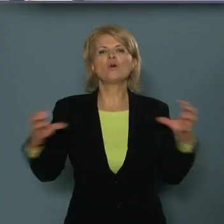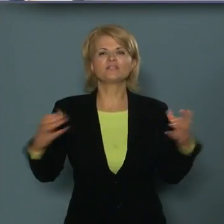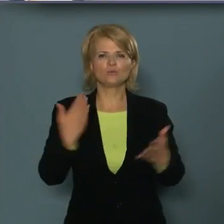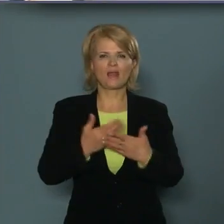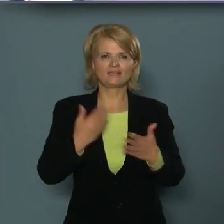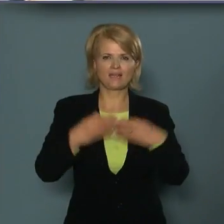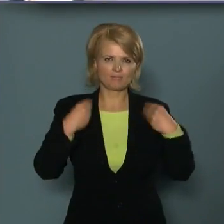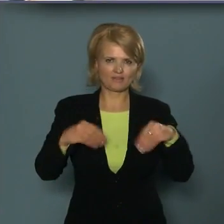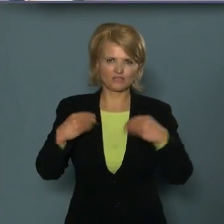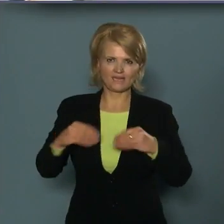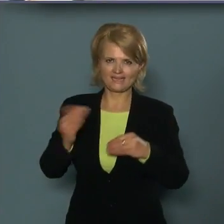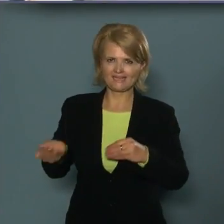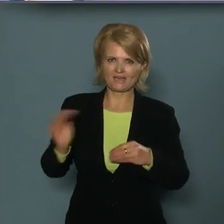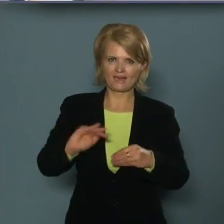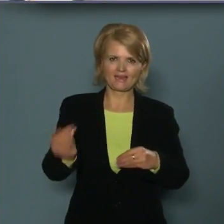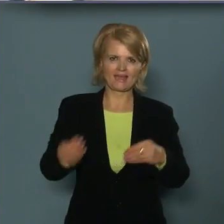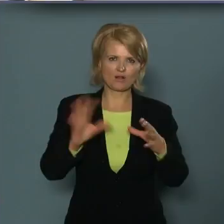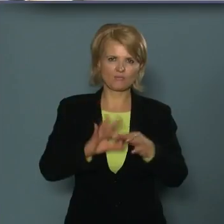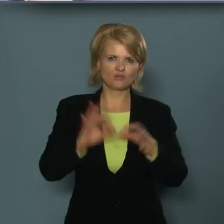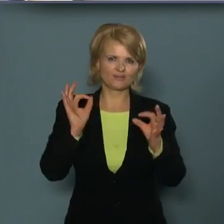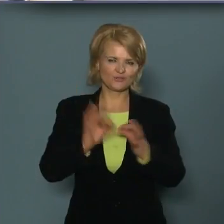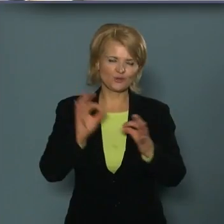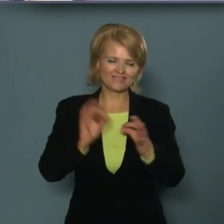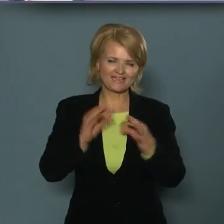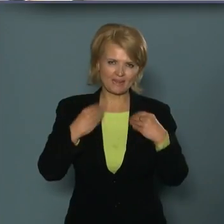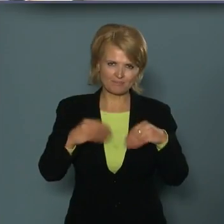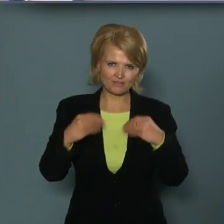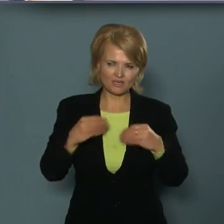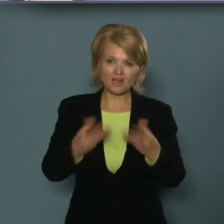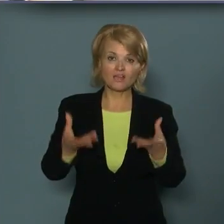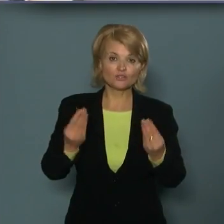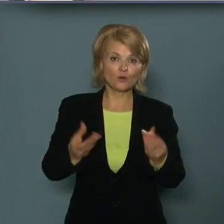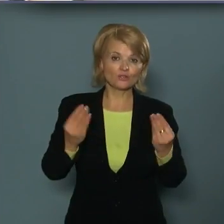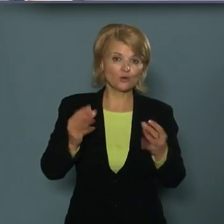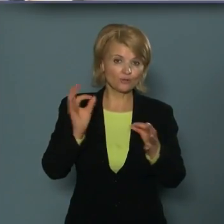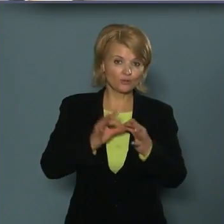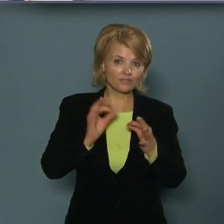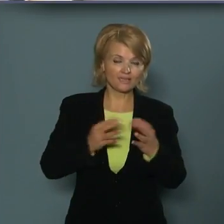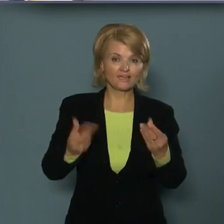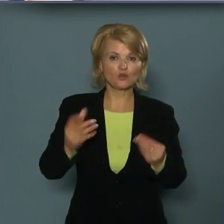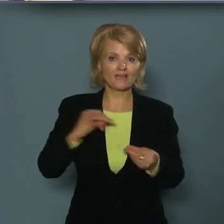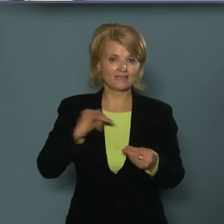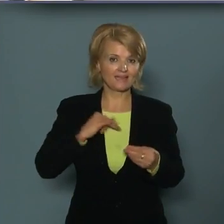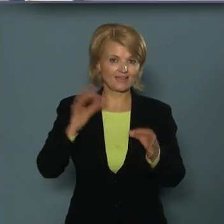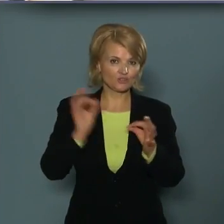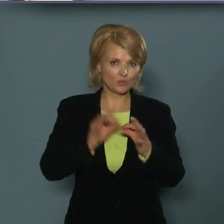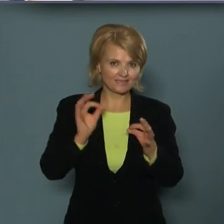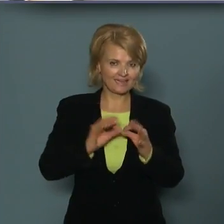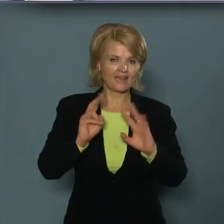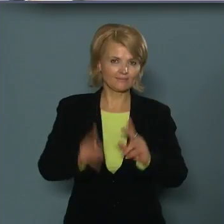én elmesélném a gyerekekkel kapcsolatos történeteimet. Sok történet van, és sok érdekes történet van.